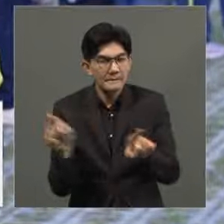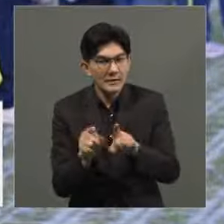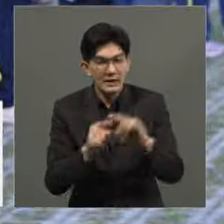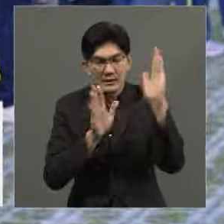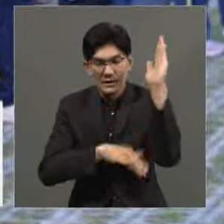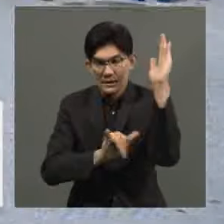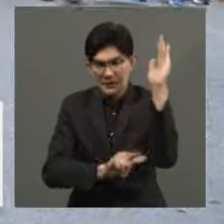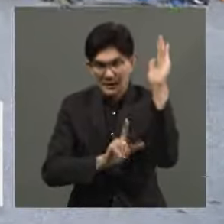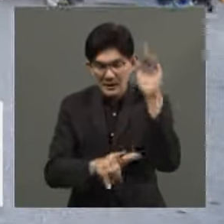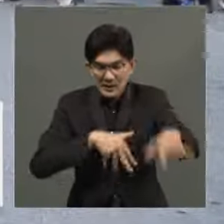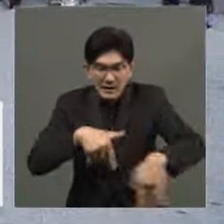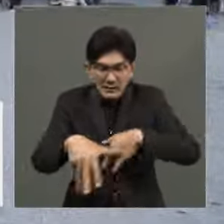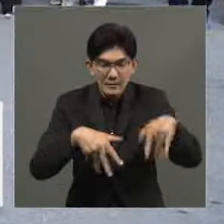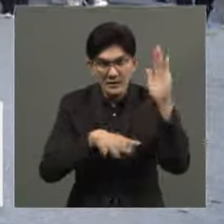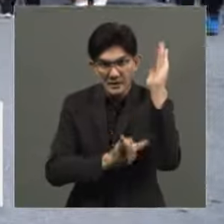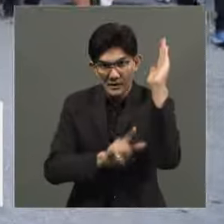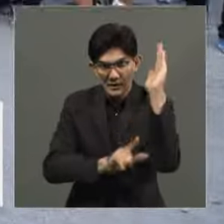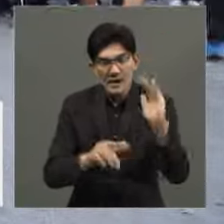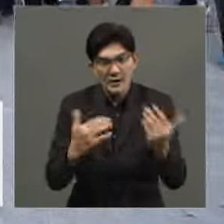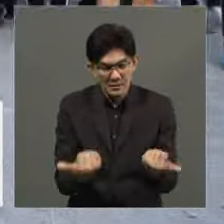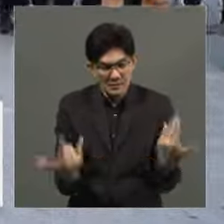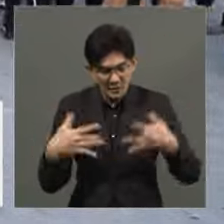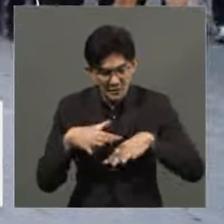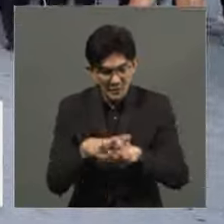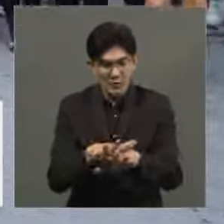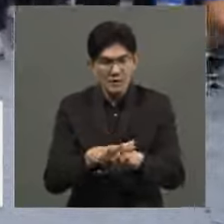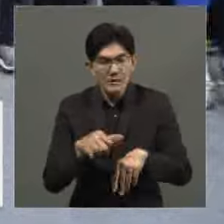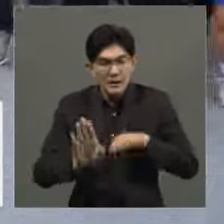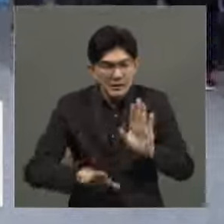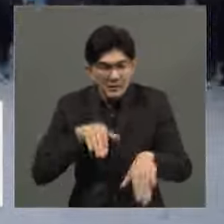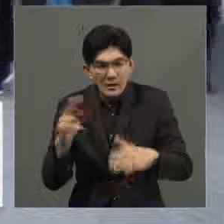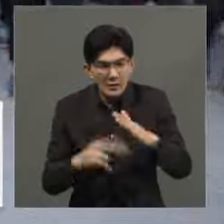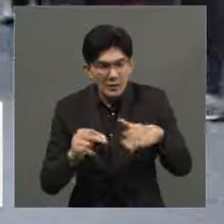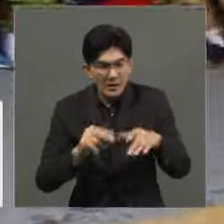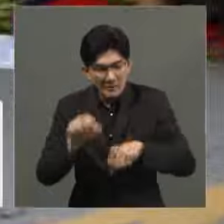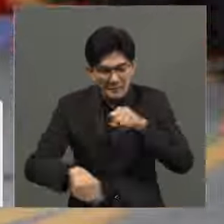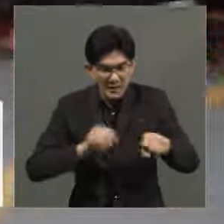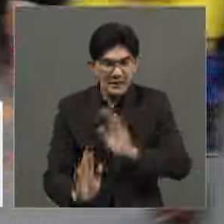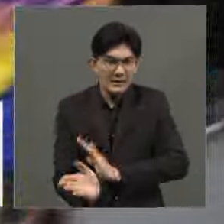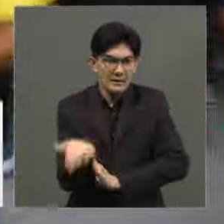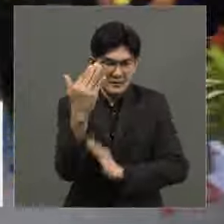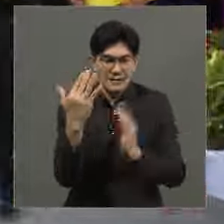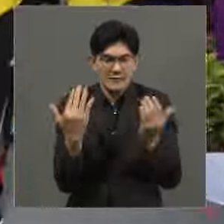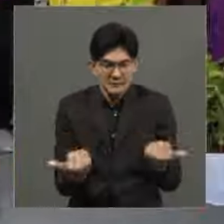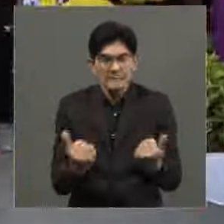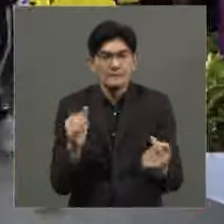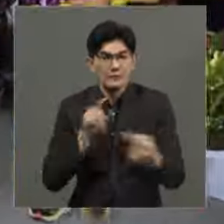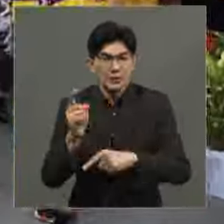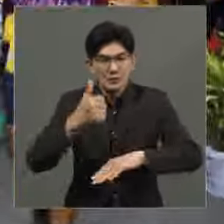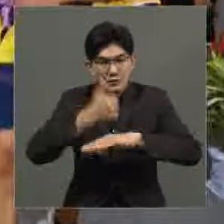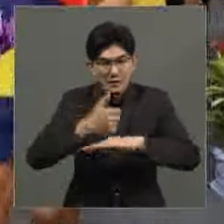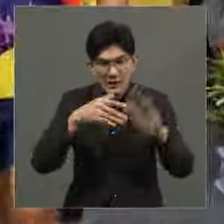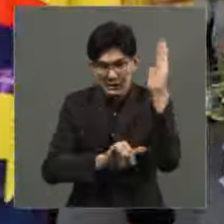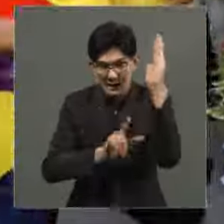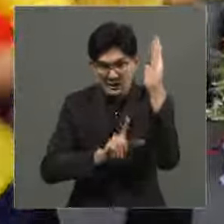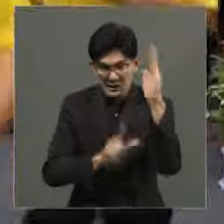ยัลาชาวยัลาก็พร้อมใจกันร่วมกิจกรรมเดินวิ่งปั่นกันตั้งแต่ช่วงเช้าที่ผ่านมานะคะนายอัมพลพงษ์สุวรรณผู้ว่าราชการ